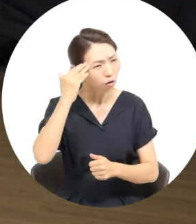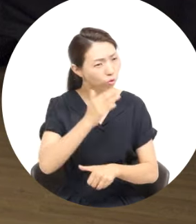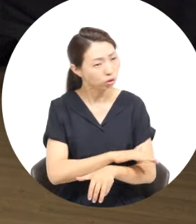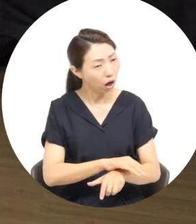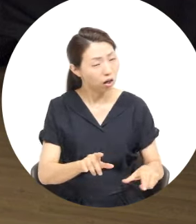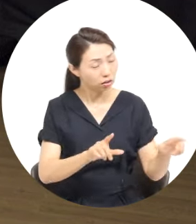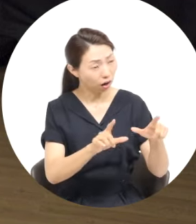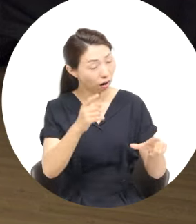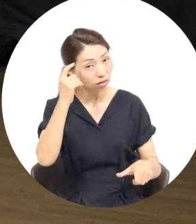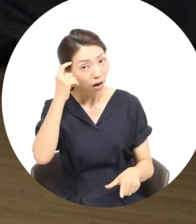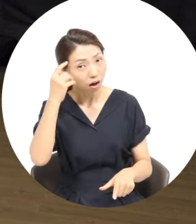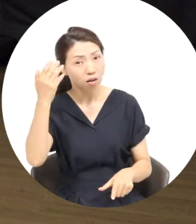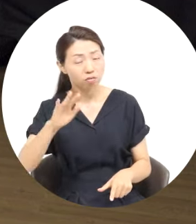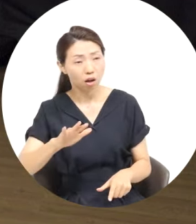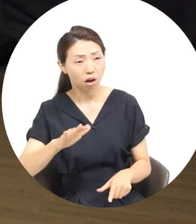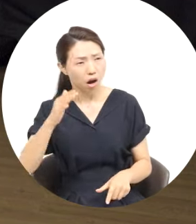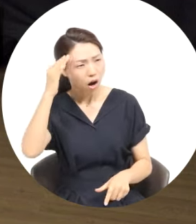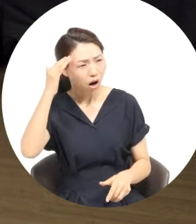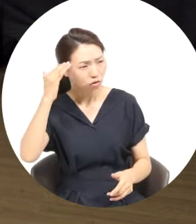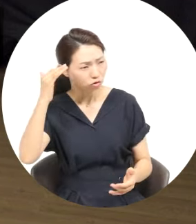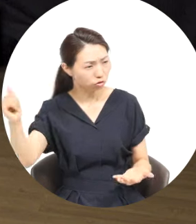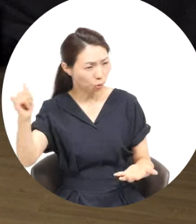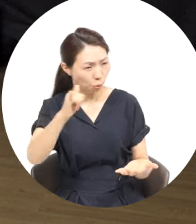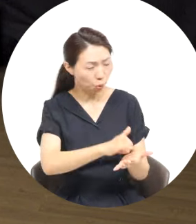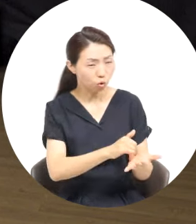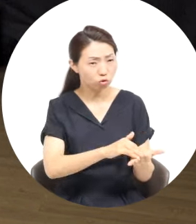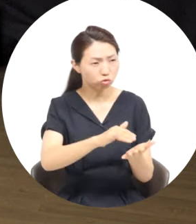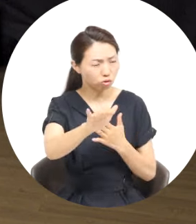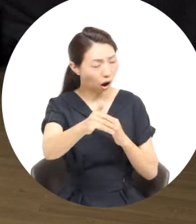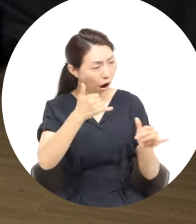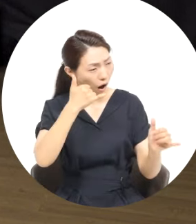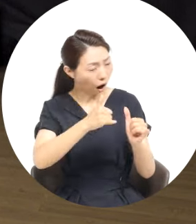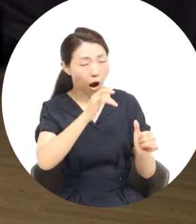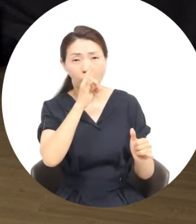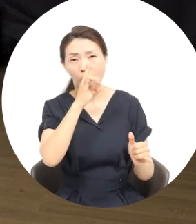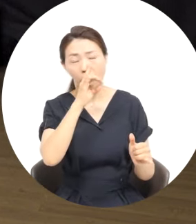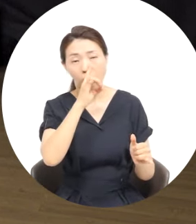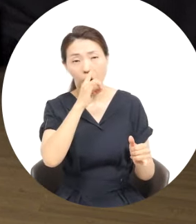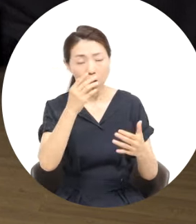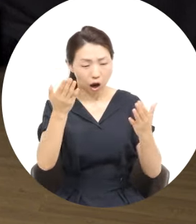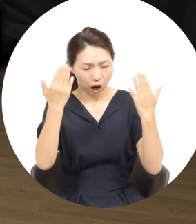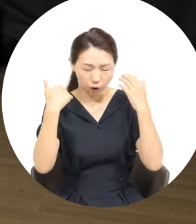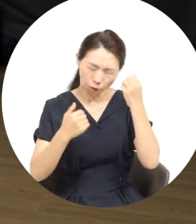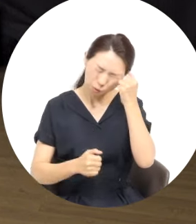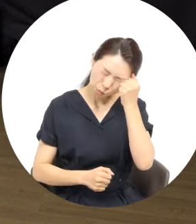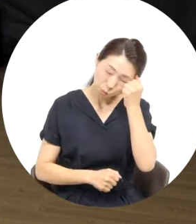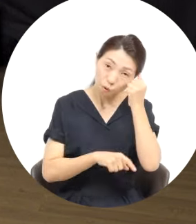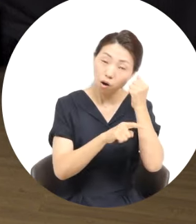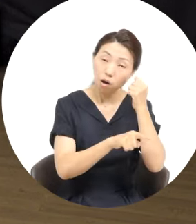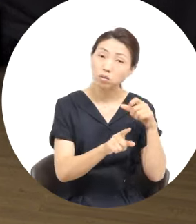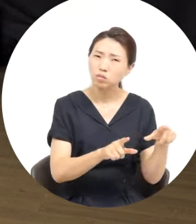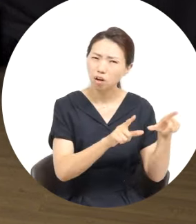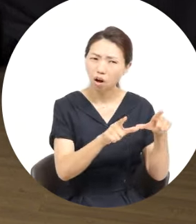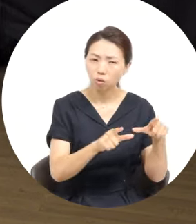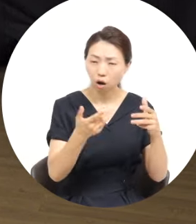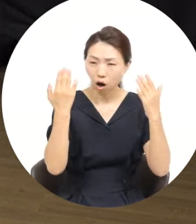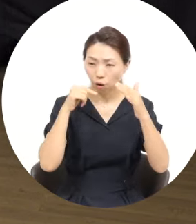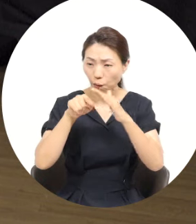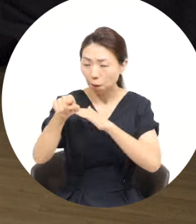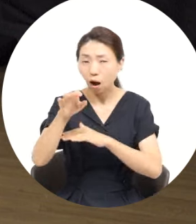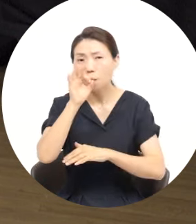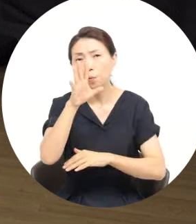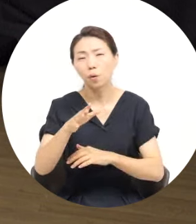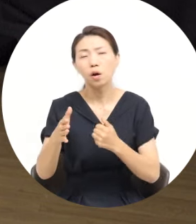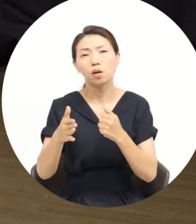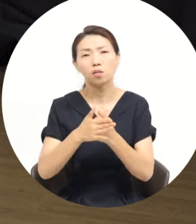줄 알았는데 한국 도착과 동시에 연락도 잘안 되고 학교 기숙사에서 지내면서 수업 참여도 안 와요.